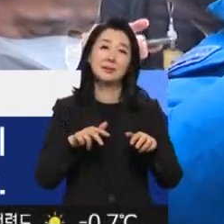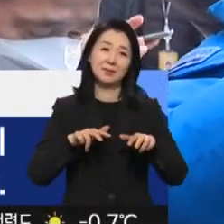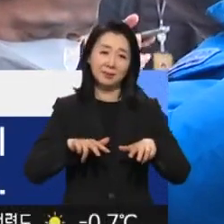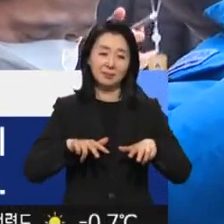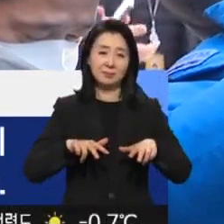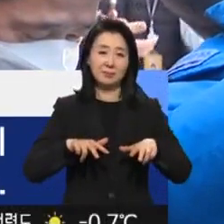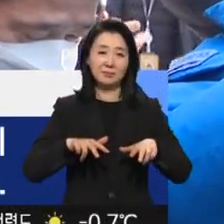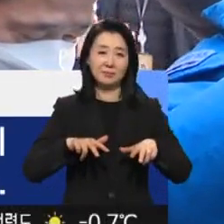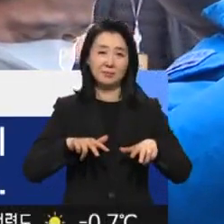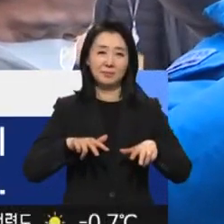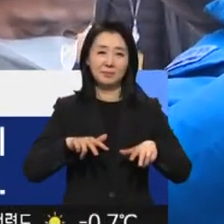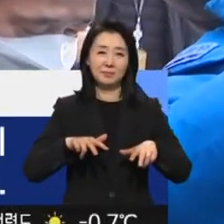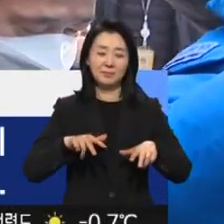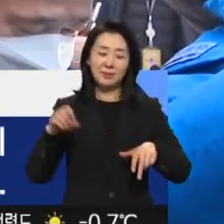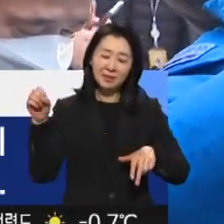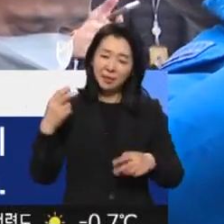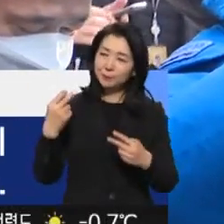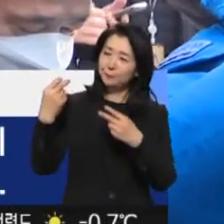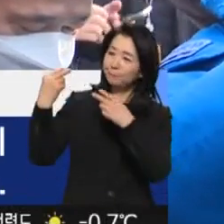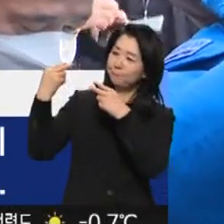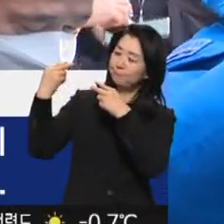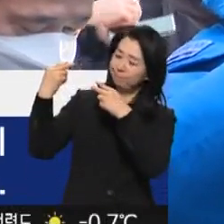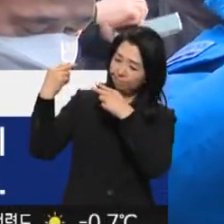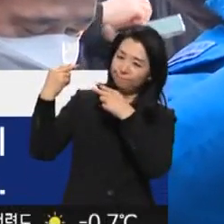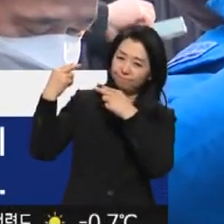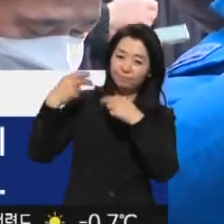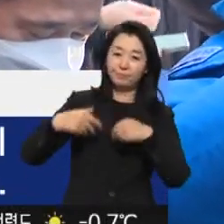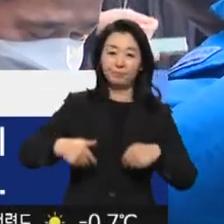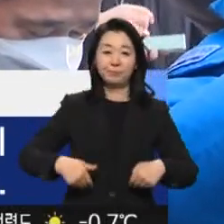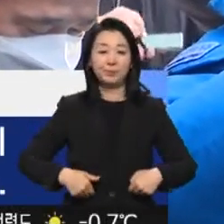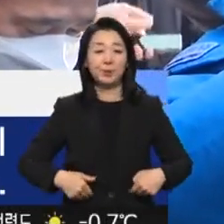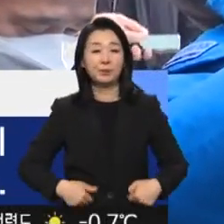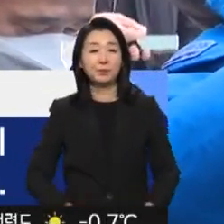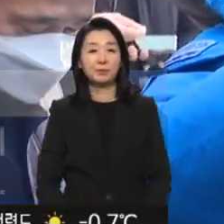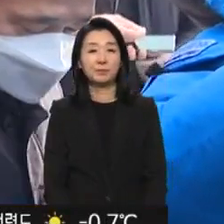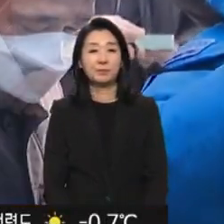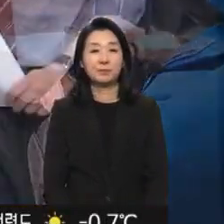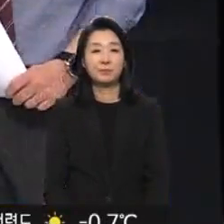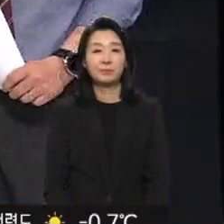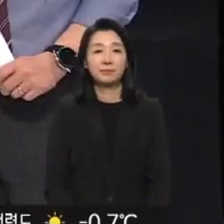지금 우리가 다시 돌아봐야 되는 거 아닌가 하는 생각을 하게 됩니다.